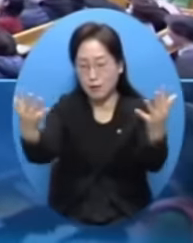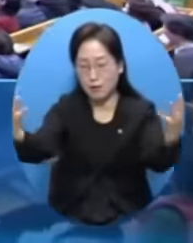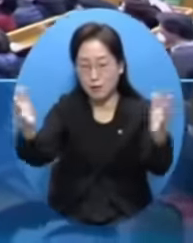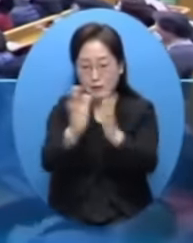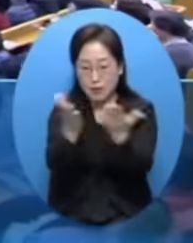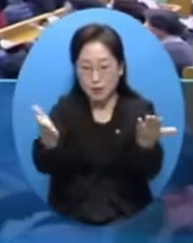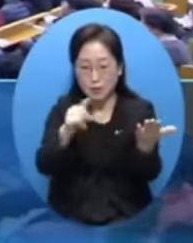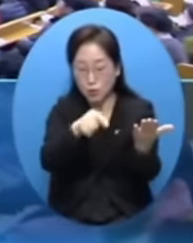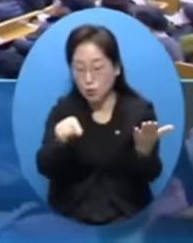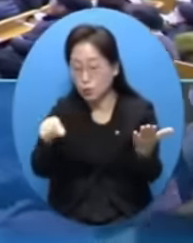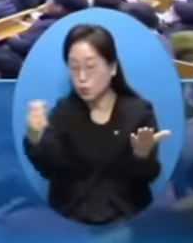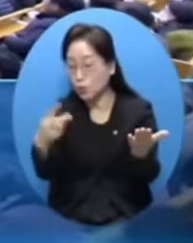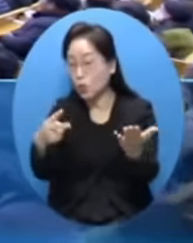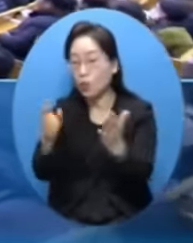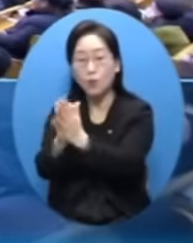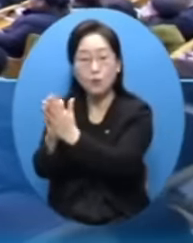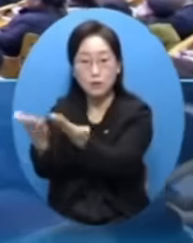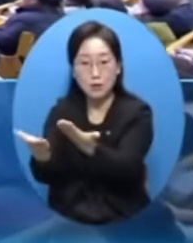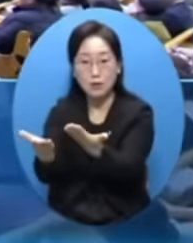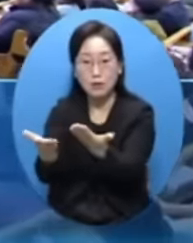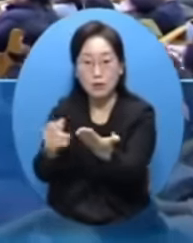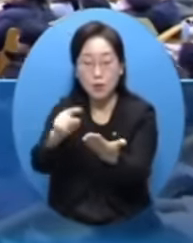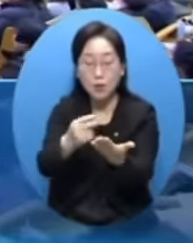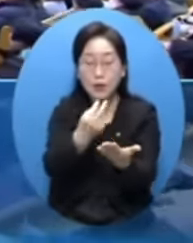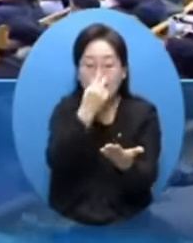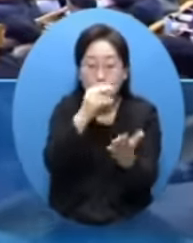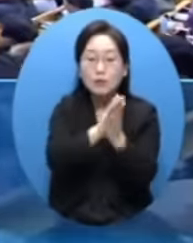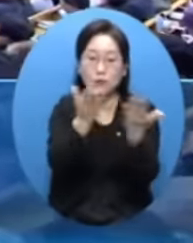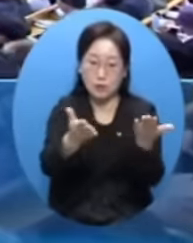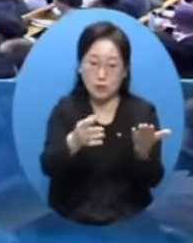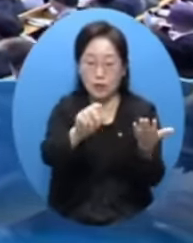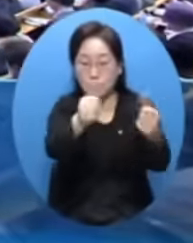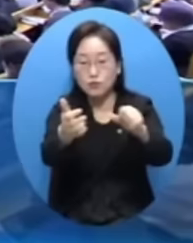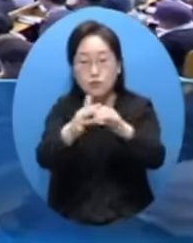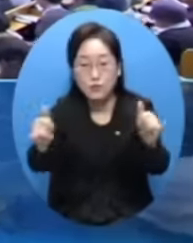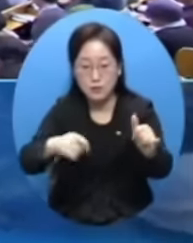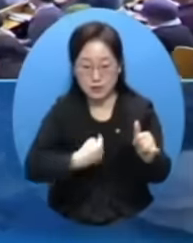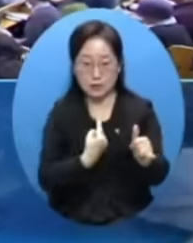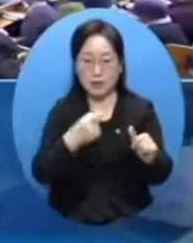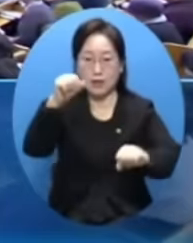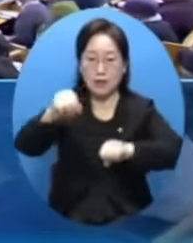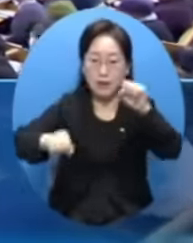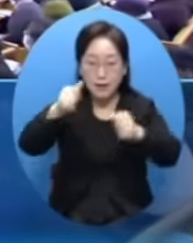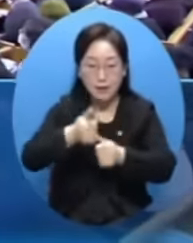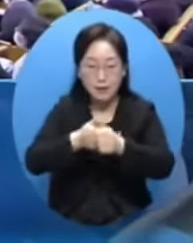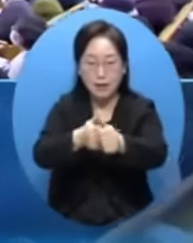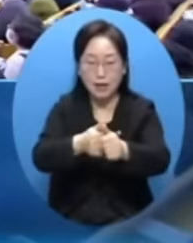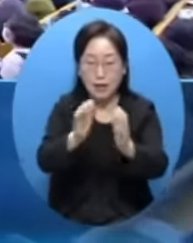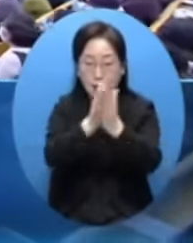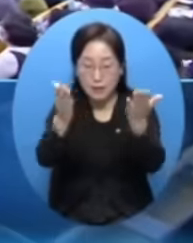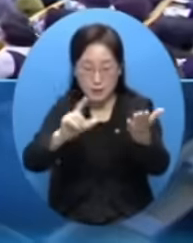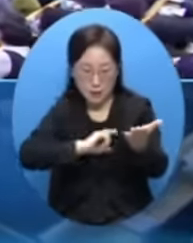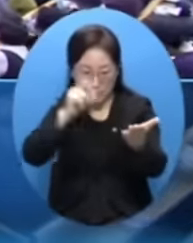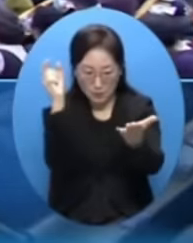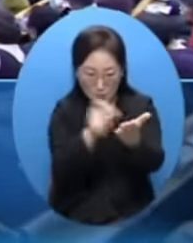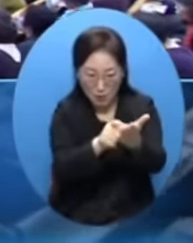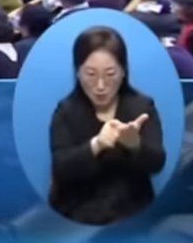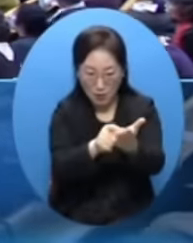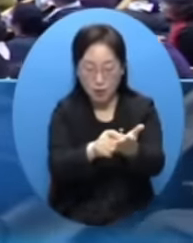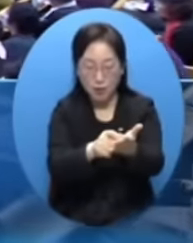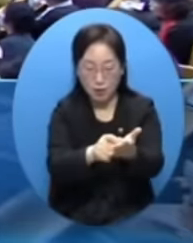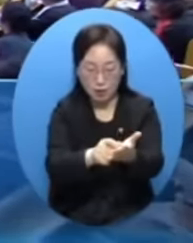또로 다른 책이 펴졌으니 곧 생명책이라 죽은 자들이 자기의 행위를 따라 책들에 기록된 대로